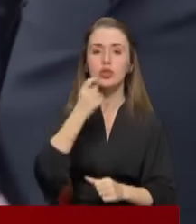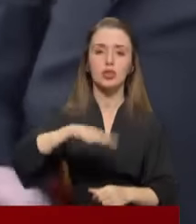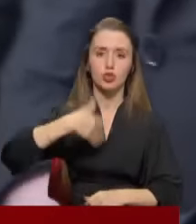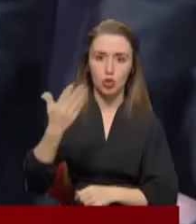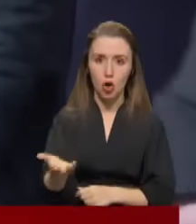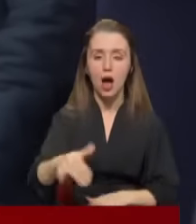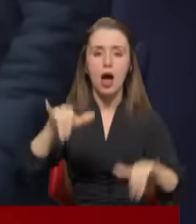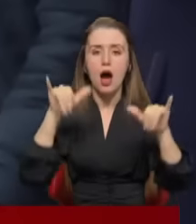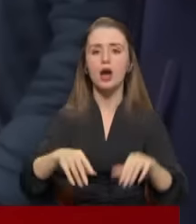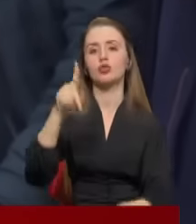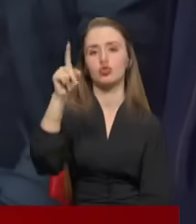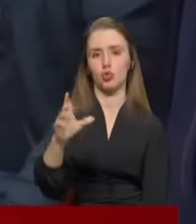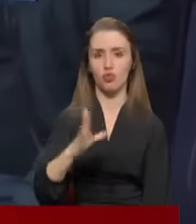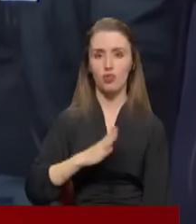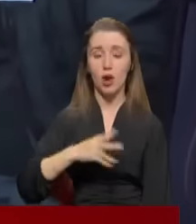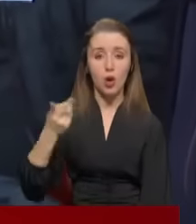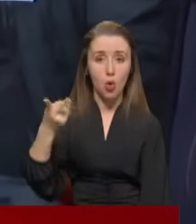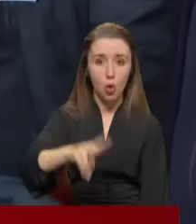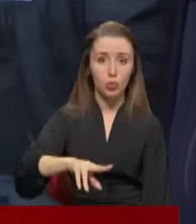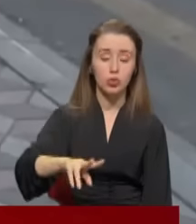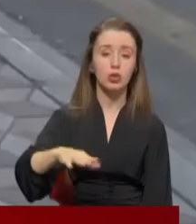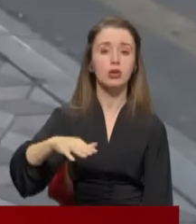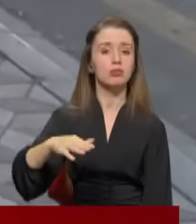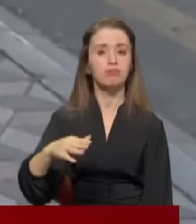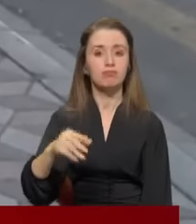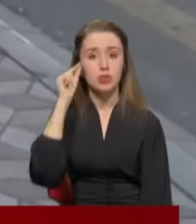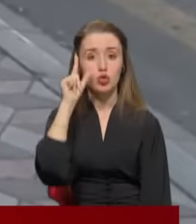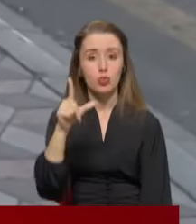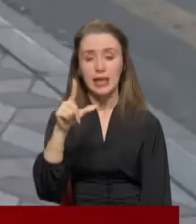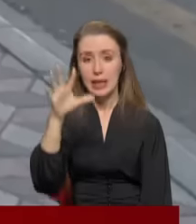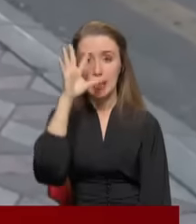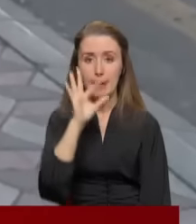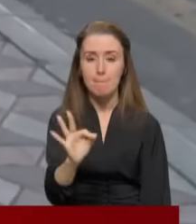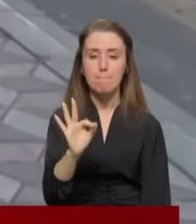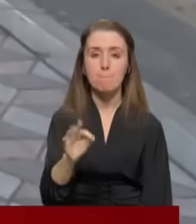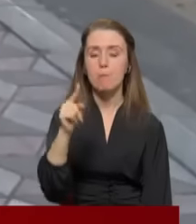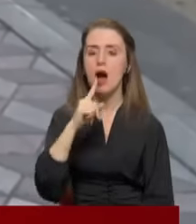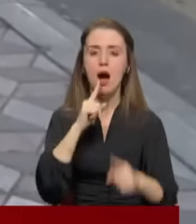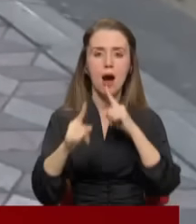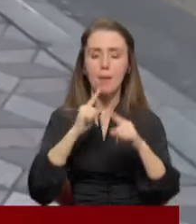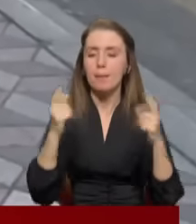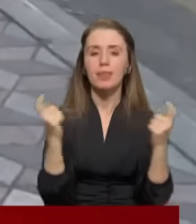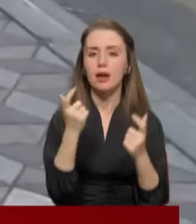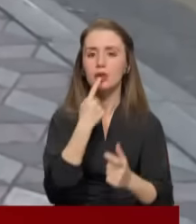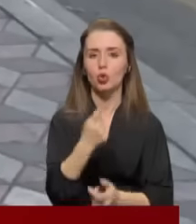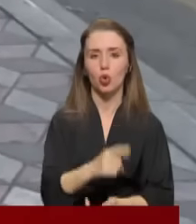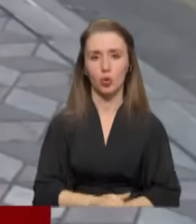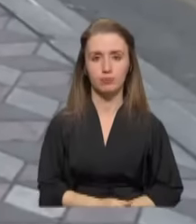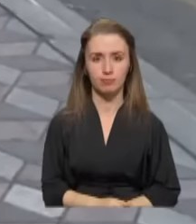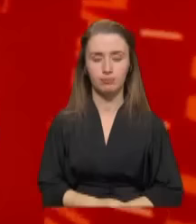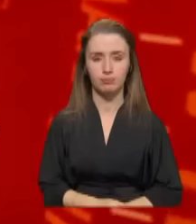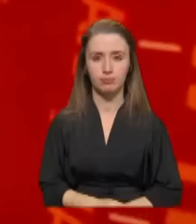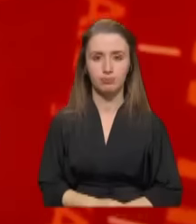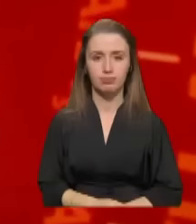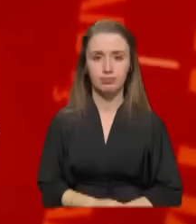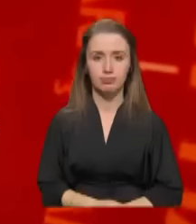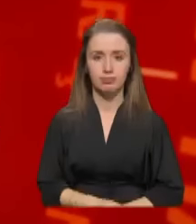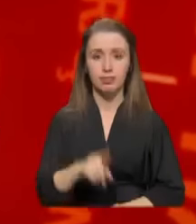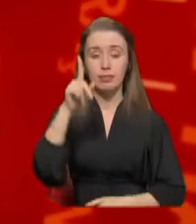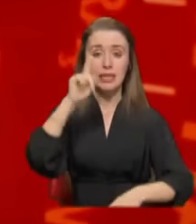sonra aynı soruyu soruyor. Cinayetin arkasındaki asıl failler, talimatı verenler nerede sorusunu.